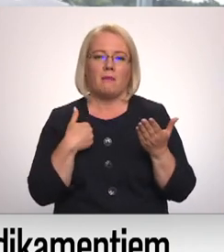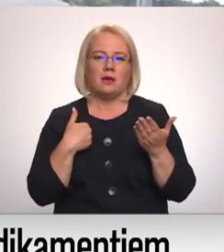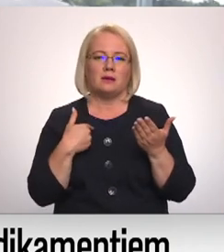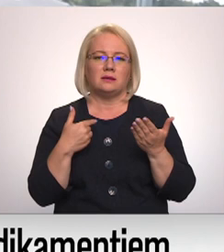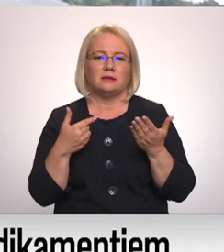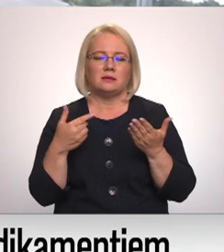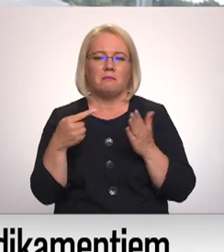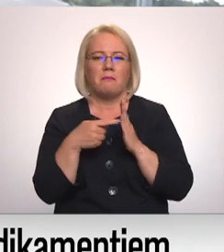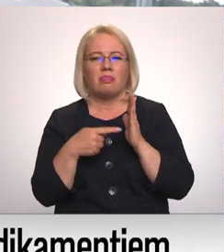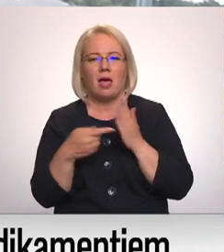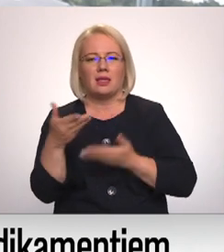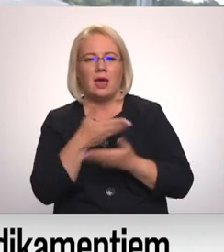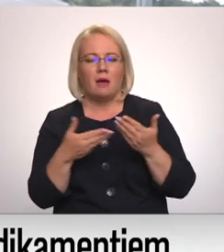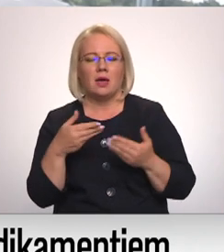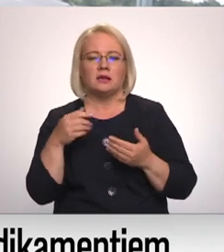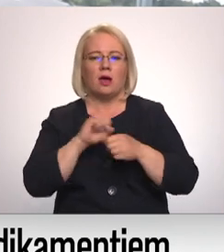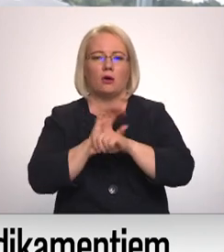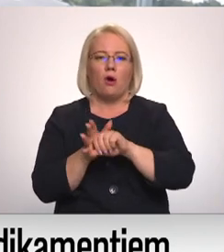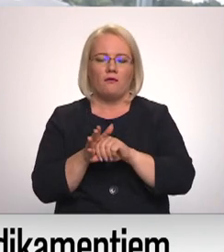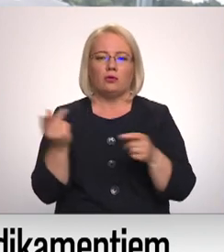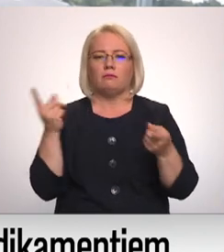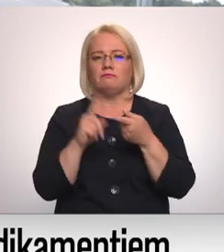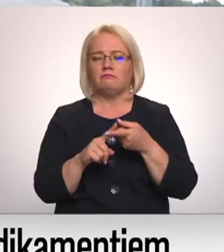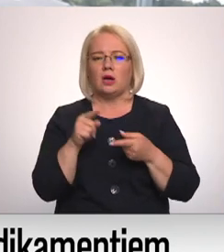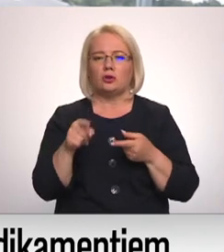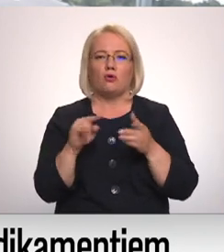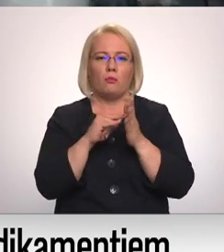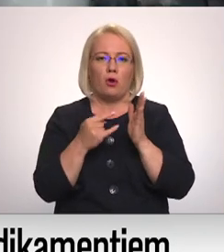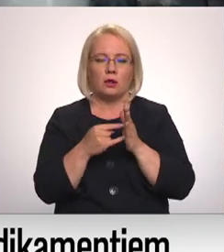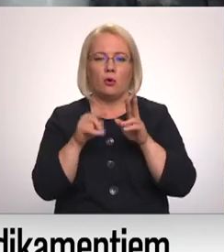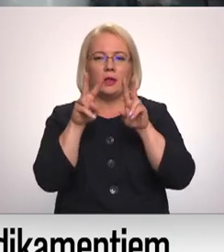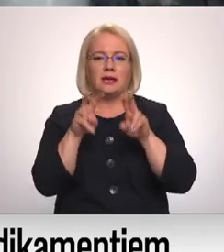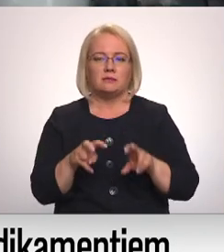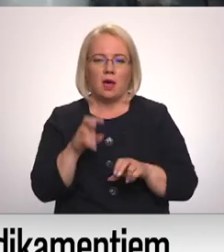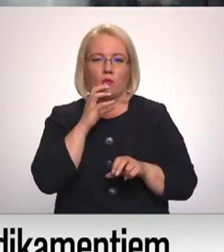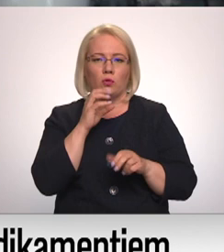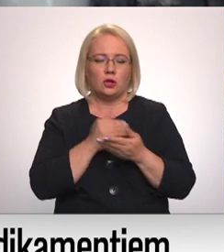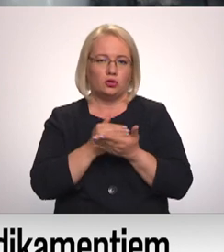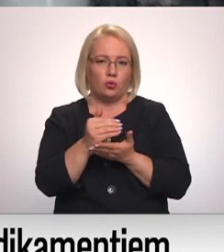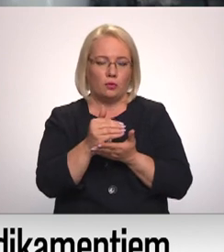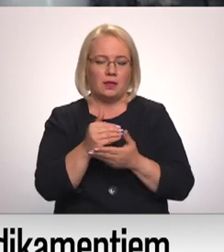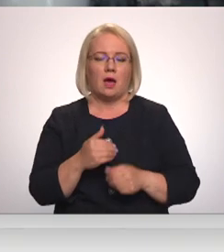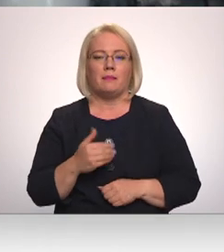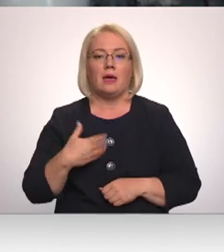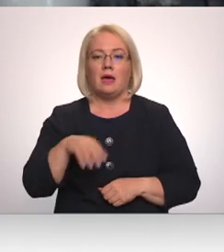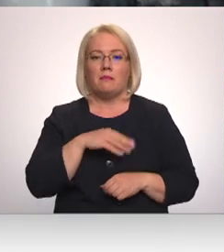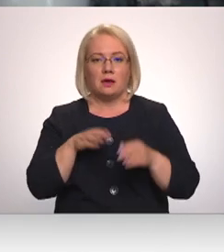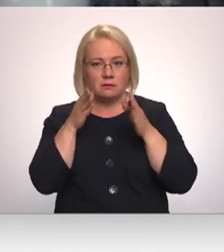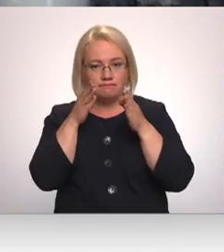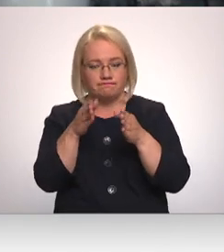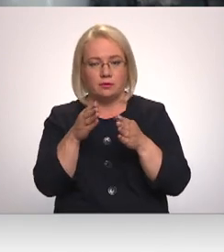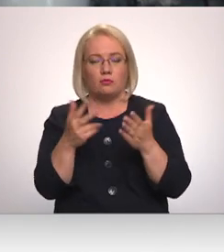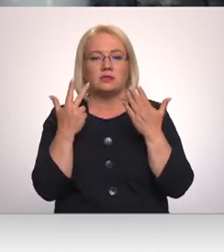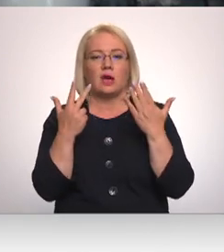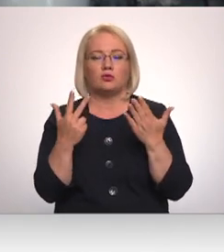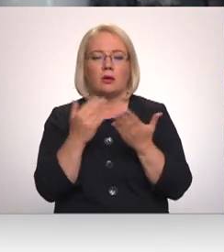saistībā ar Covid un arī šo projektu, mēs tādu izpēti turpinām. Mēs fokusējamies uz 8 notekūdeņu